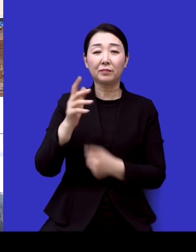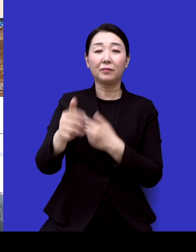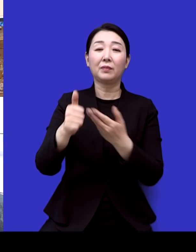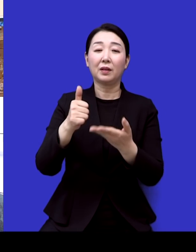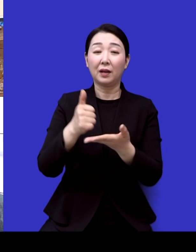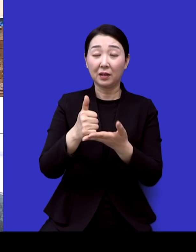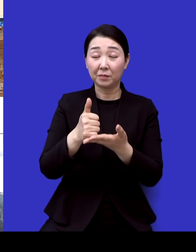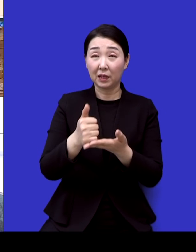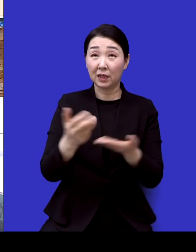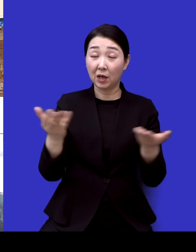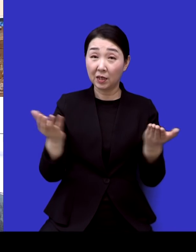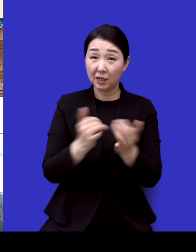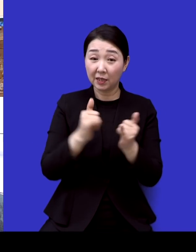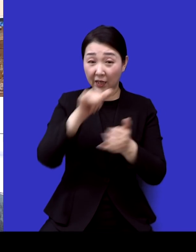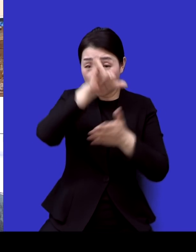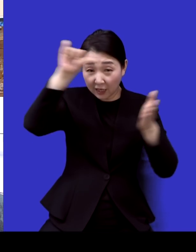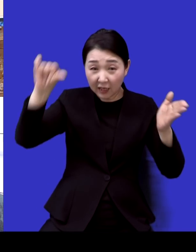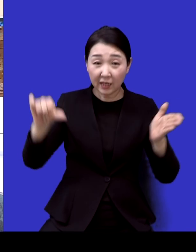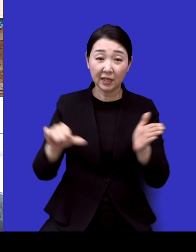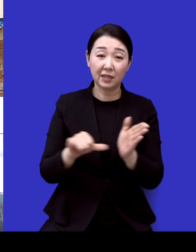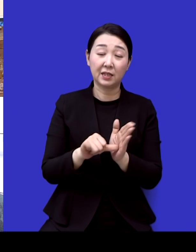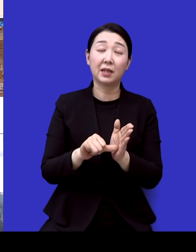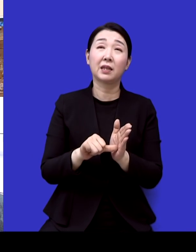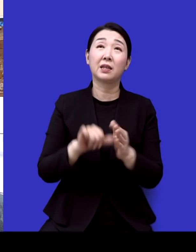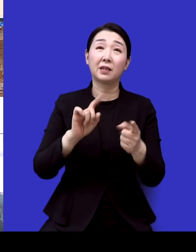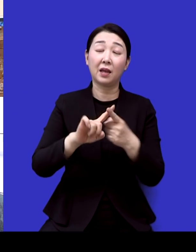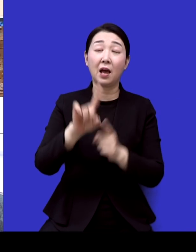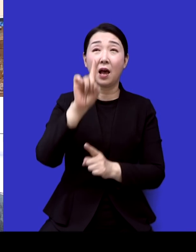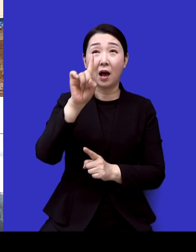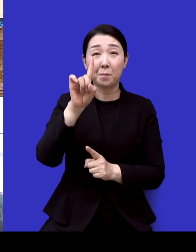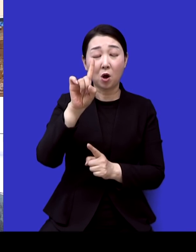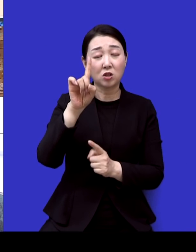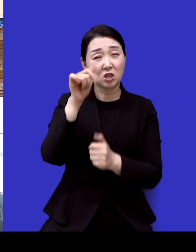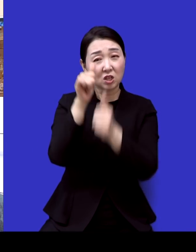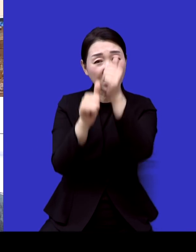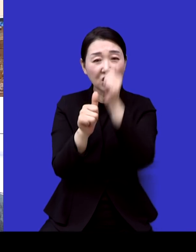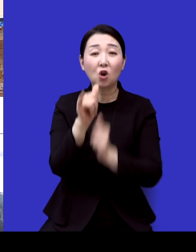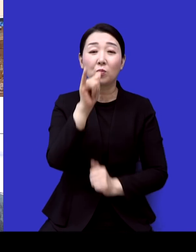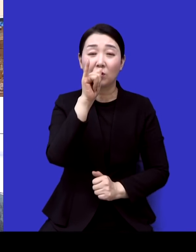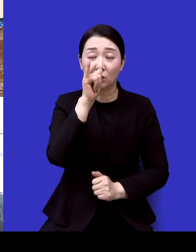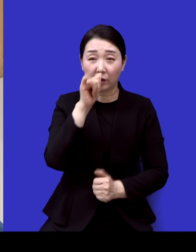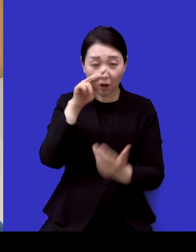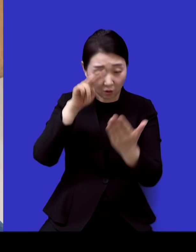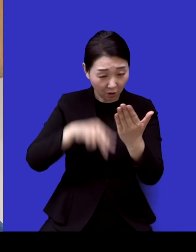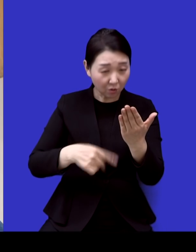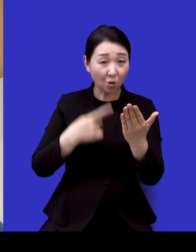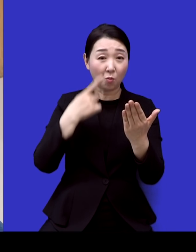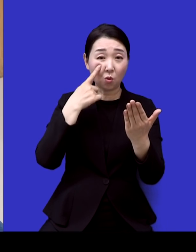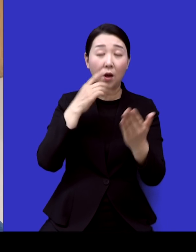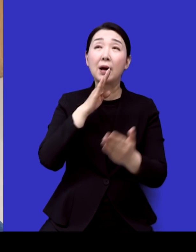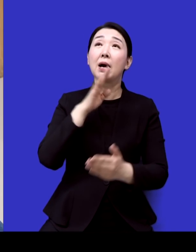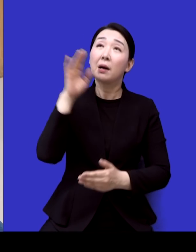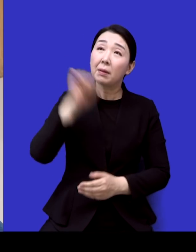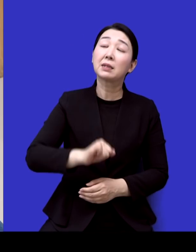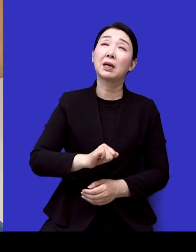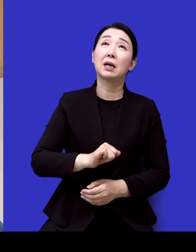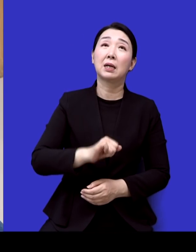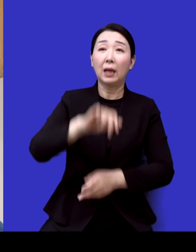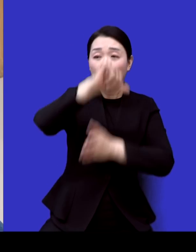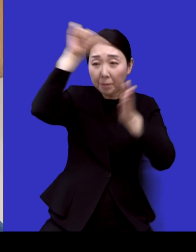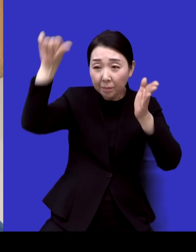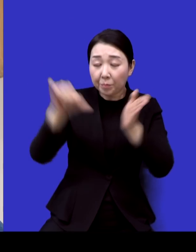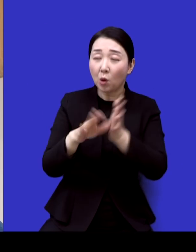하나님께서 인간을 일생에 한 번 시험하시는 때가 온대요. 제가 그걸 읽고 맞아. 일생일대의